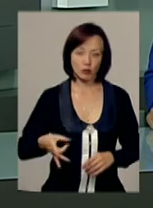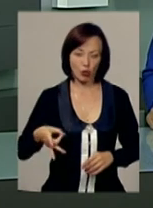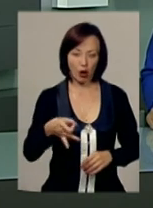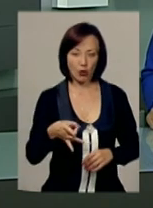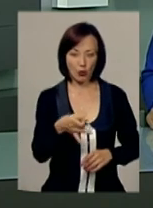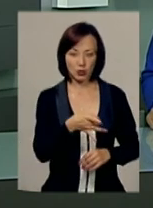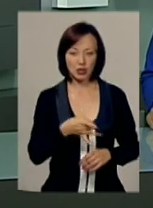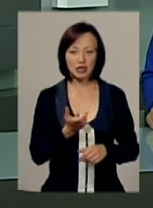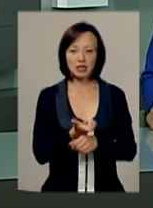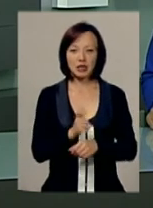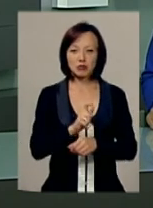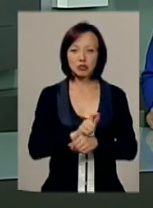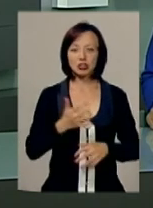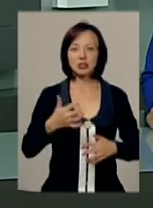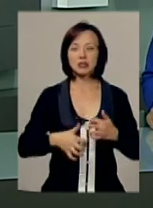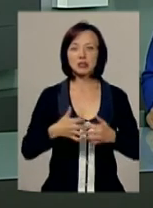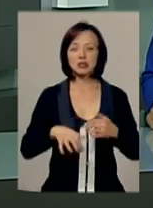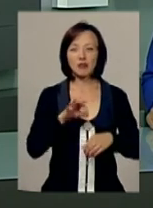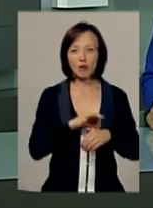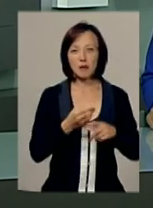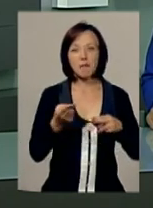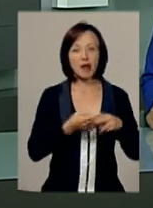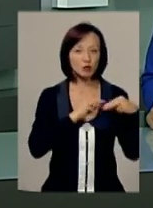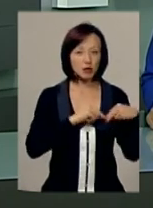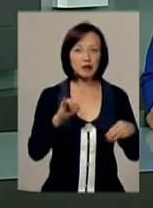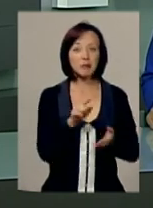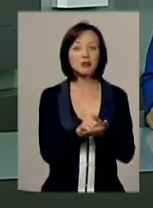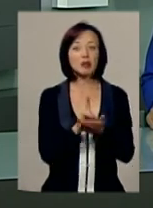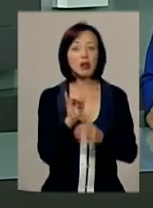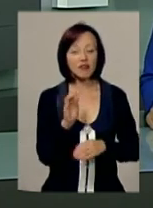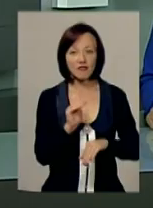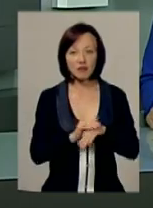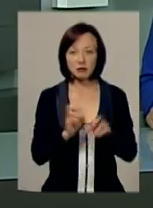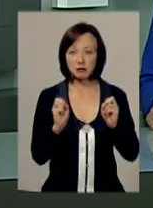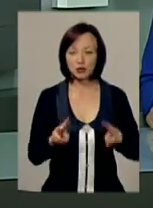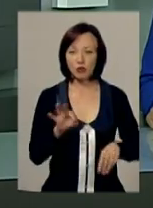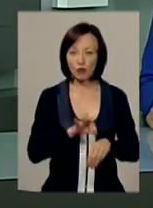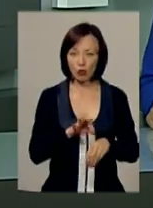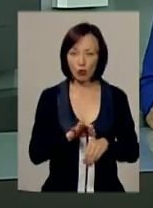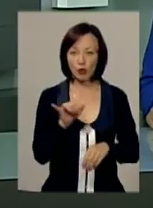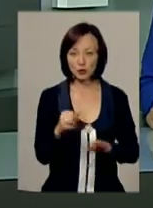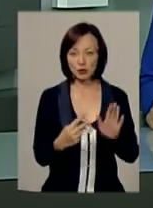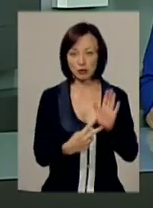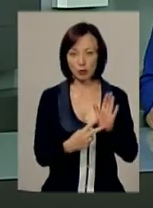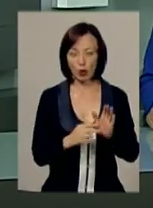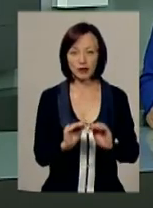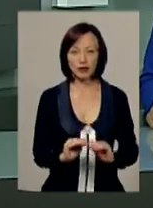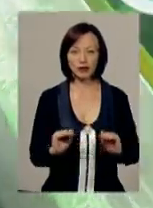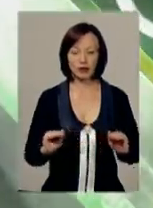районах. Найбільше серед хворих, безробітних та пенсіонерів виявлено небезпечну хворобу і у сімох